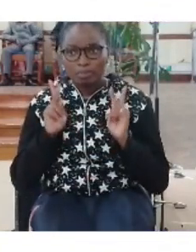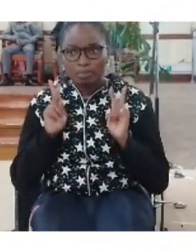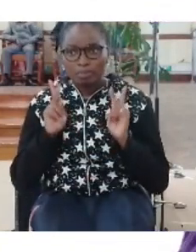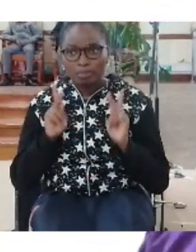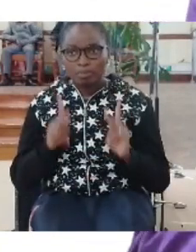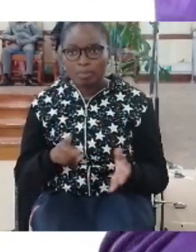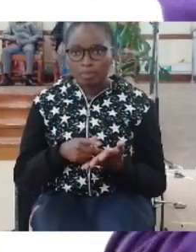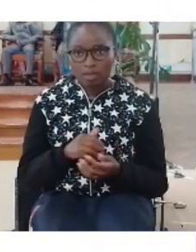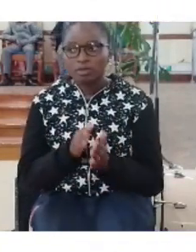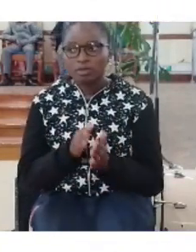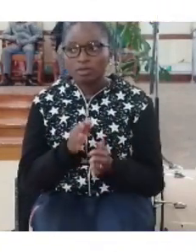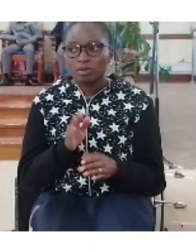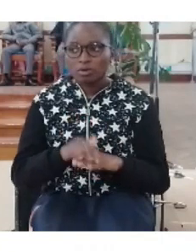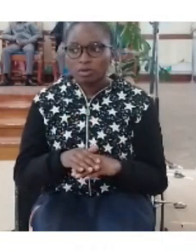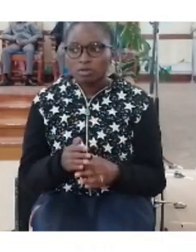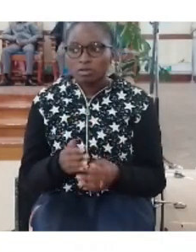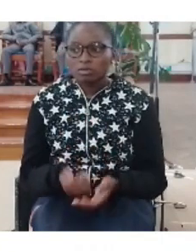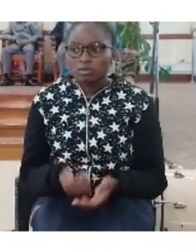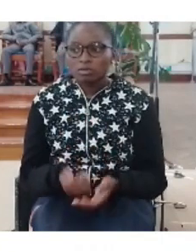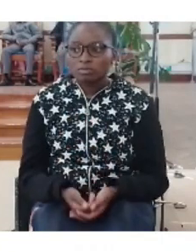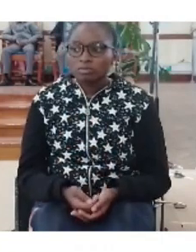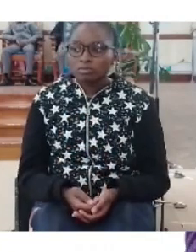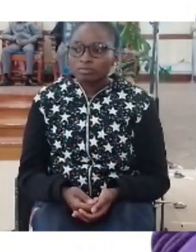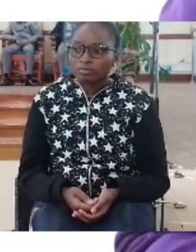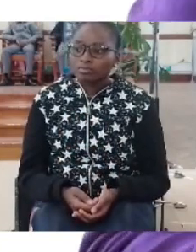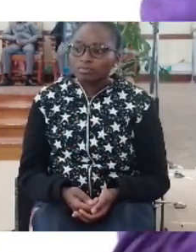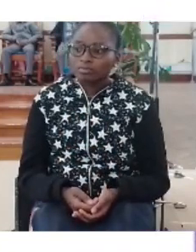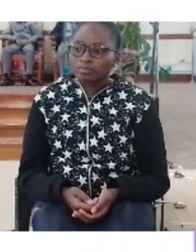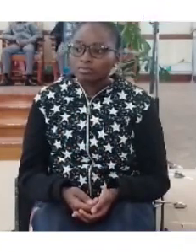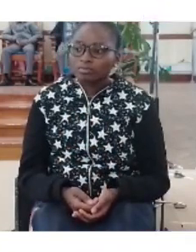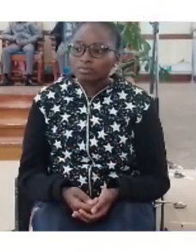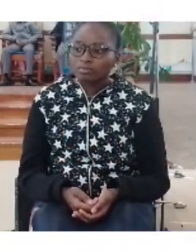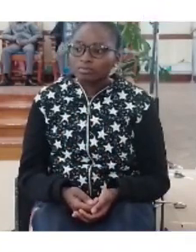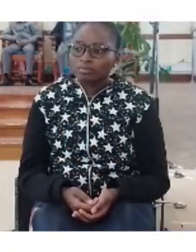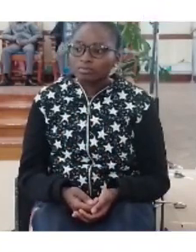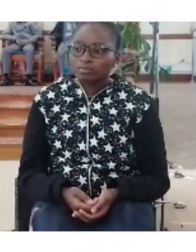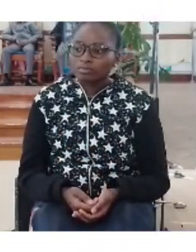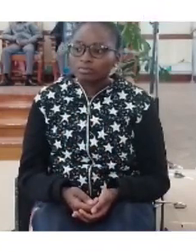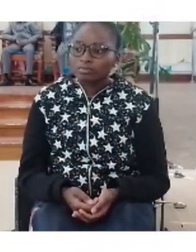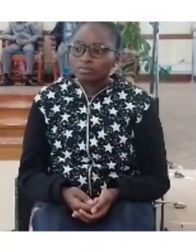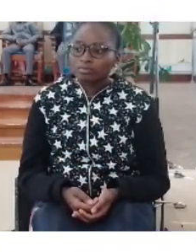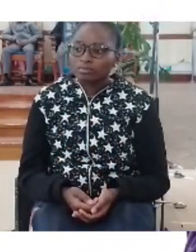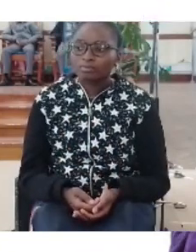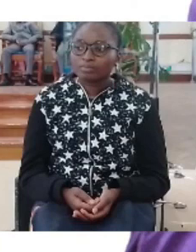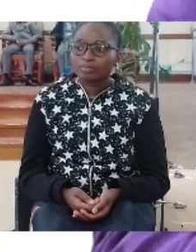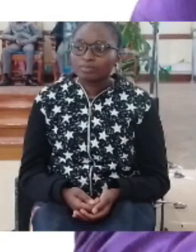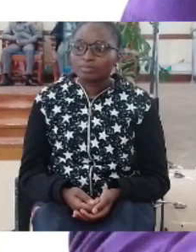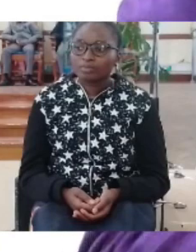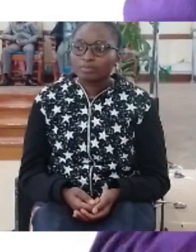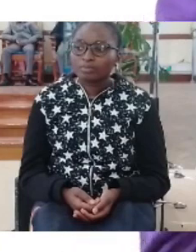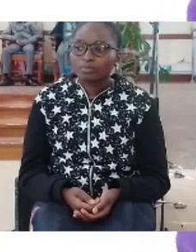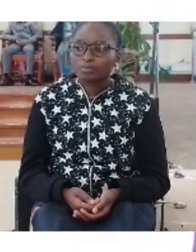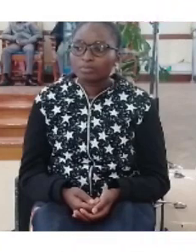oze na oze na oze na. Na mudhari ya kiuga teda wema neda zako. Dukede kumenya kanoshio weka wega